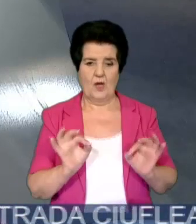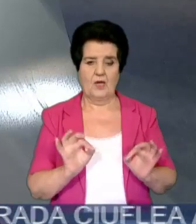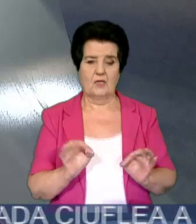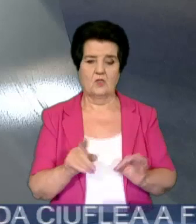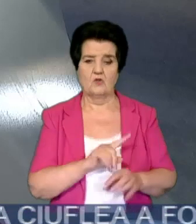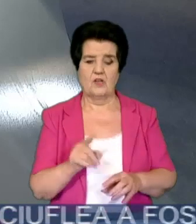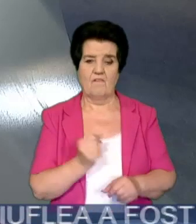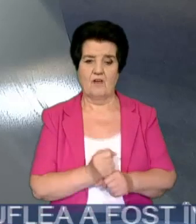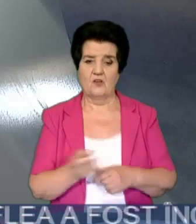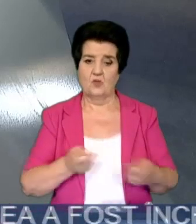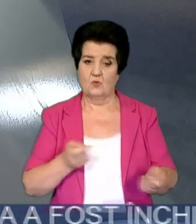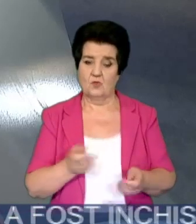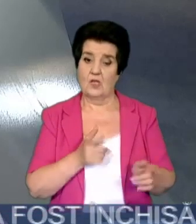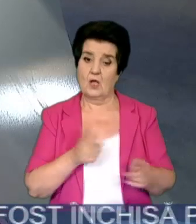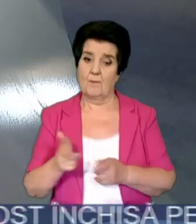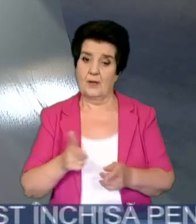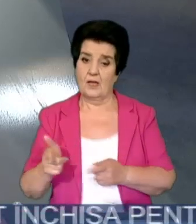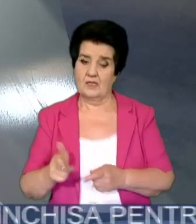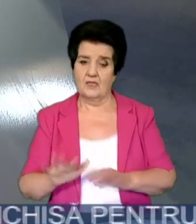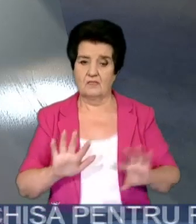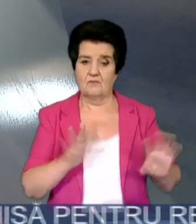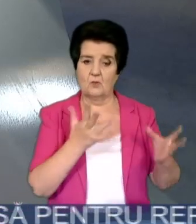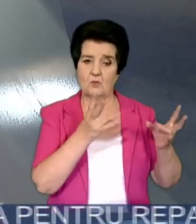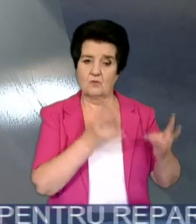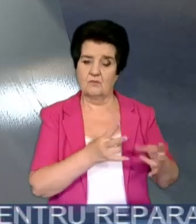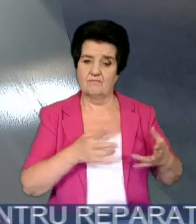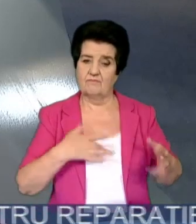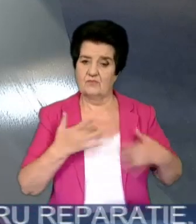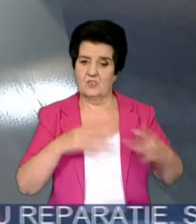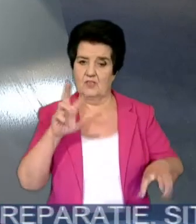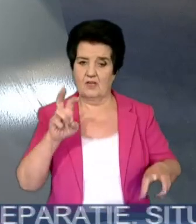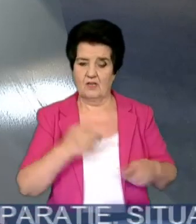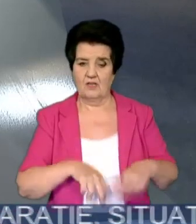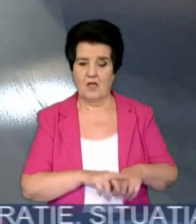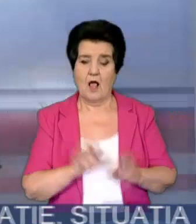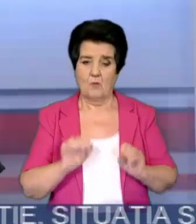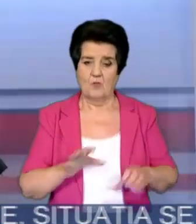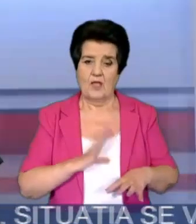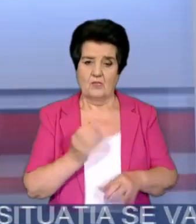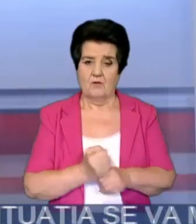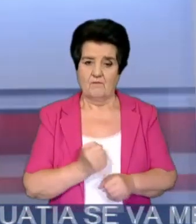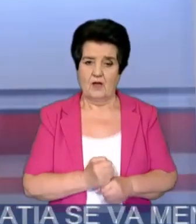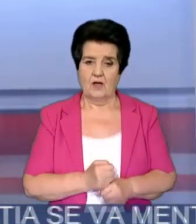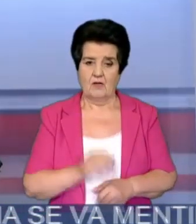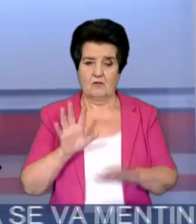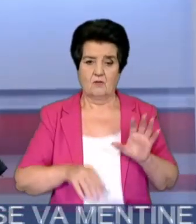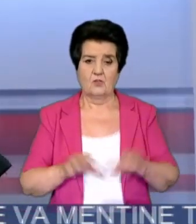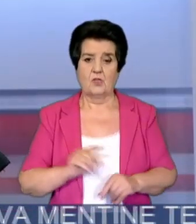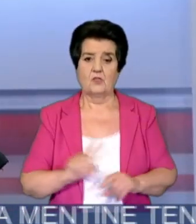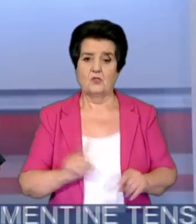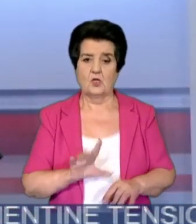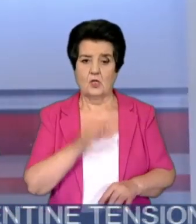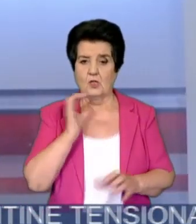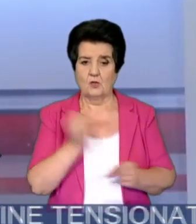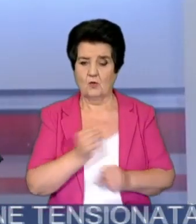autoritățile să se pregătească de scenariu în care, eventual, Gazprom ar putea să o facă. De ce eu consider că nu o va face? Pentru